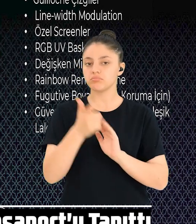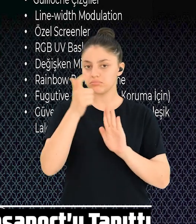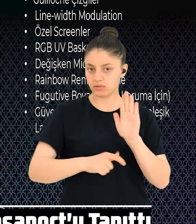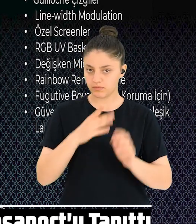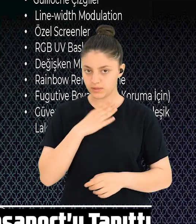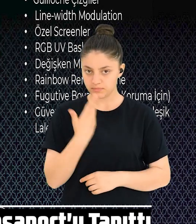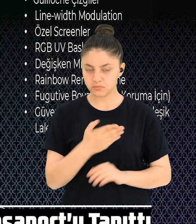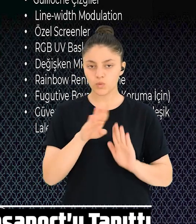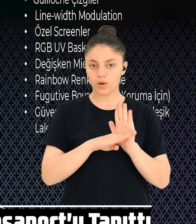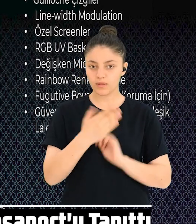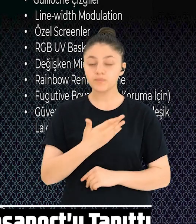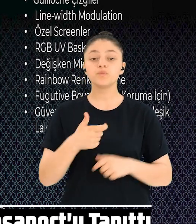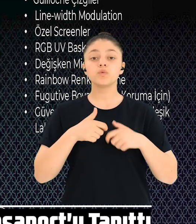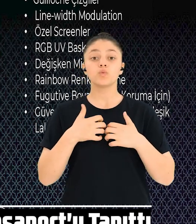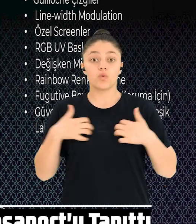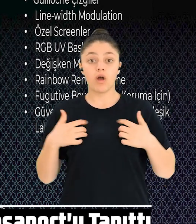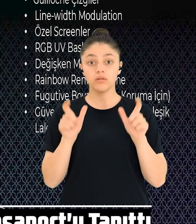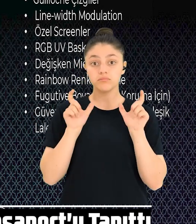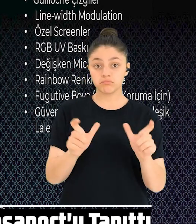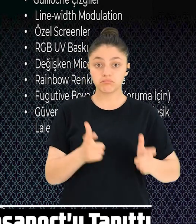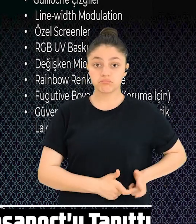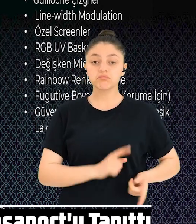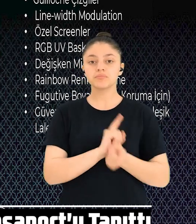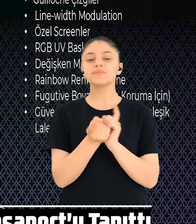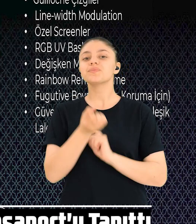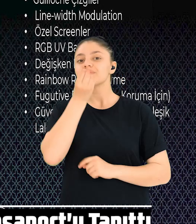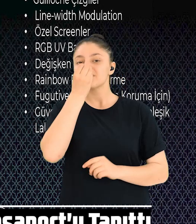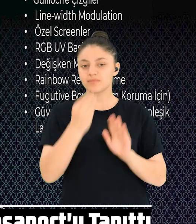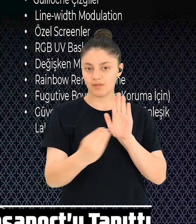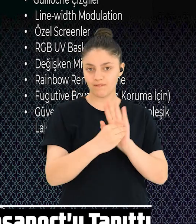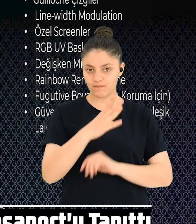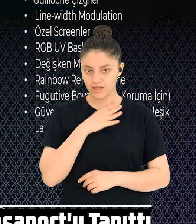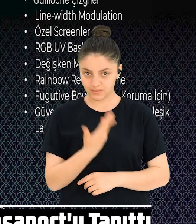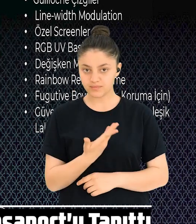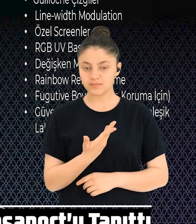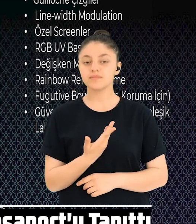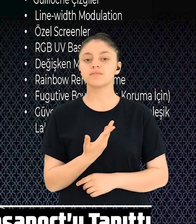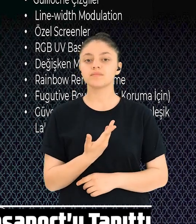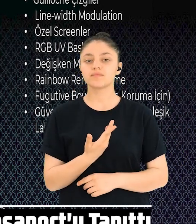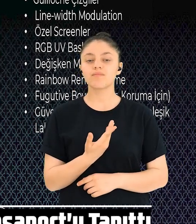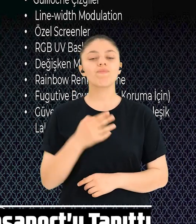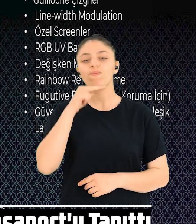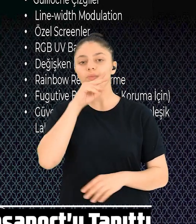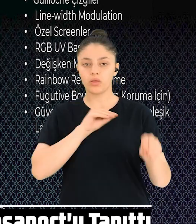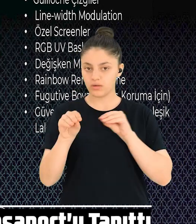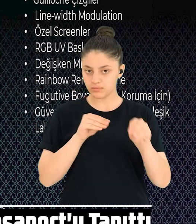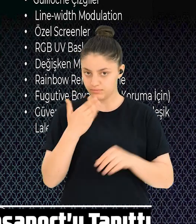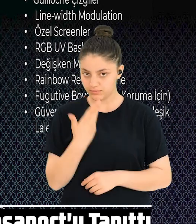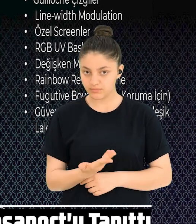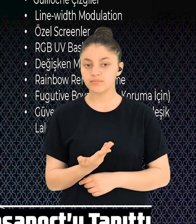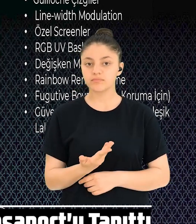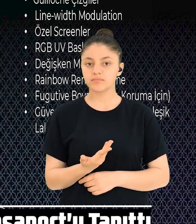gözükmektedir. Ve güvenlik özelliği olarak bütünleşik lale görseli kullanılmıştır. Rainbow renklendirme